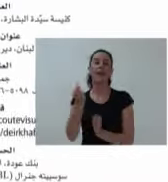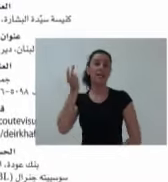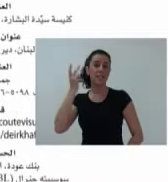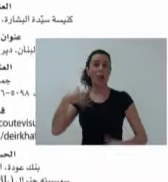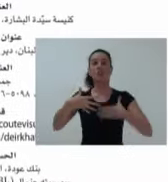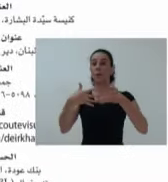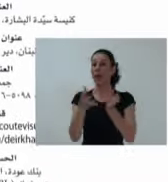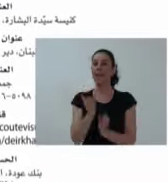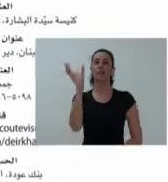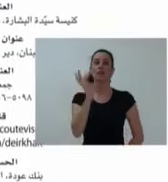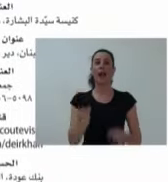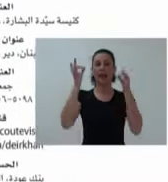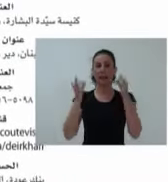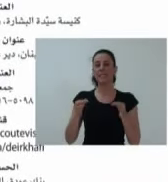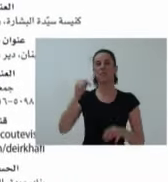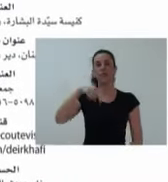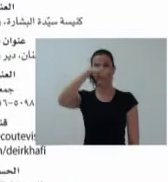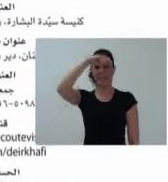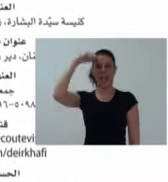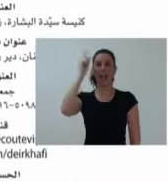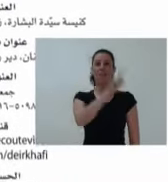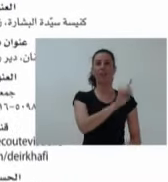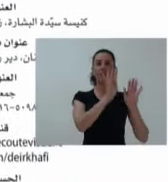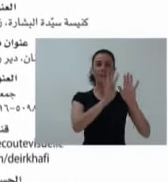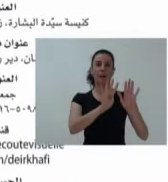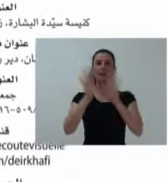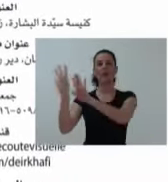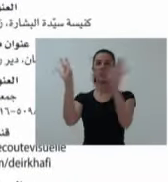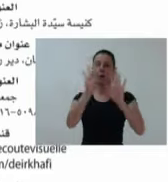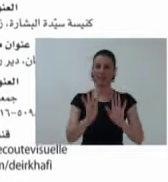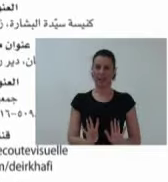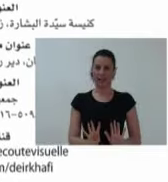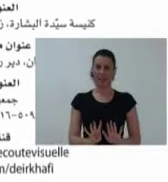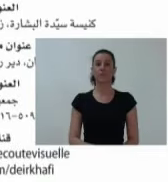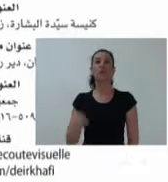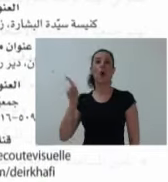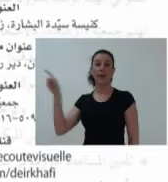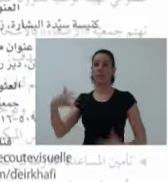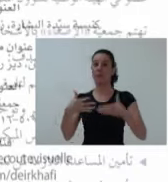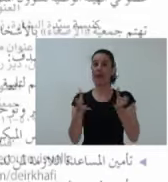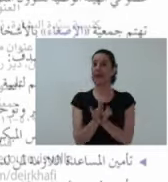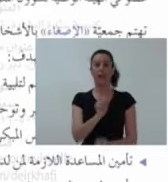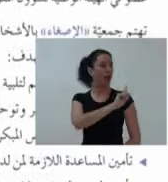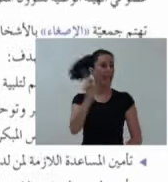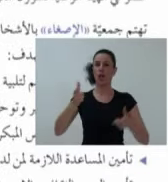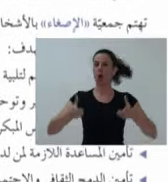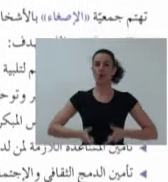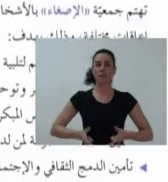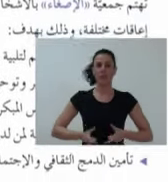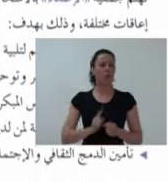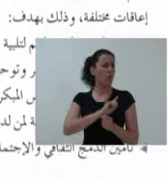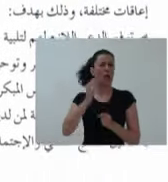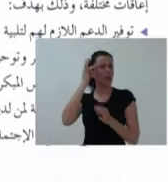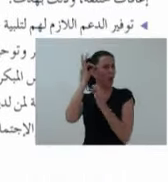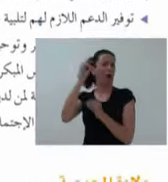جمعية الإصغاء جمعية بشكل رسمي في صيف سنة 1999 وهي جمعية غير